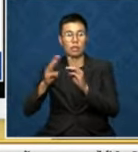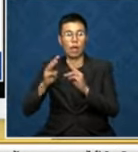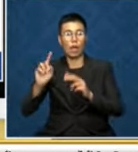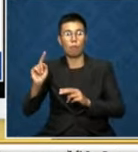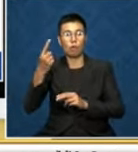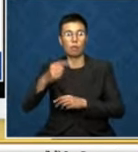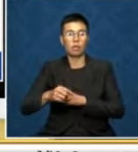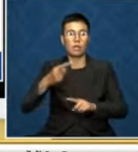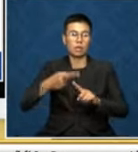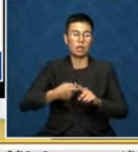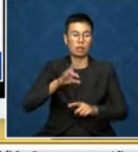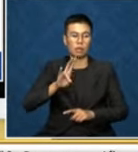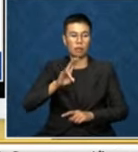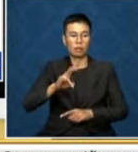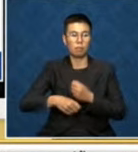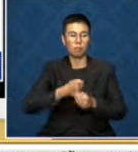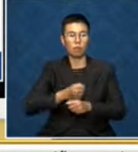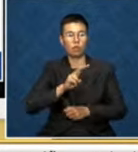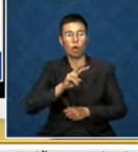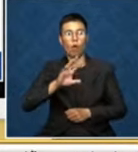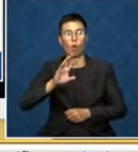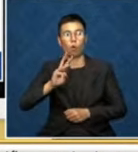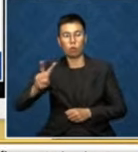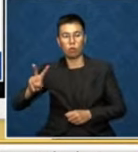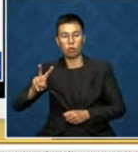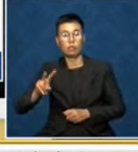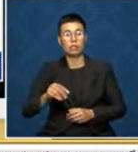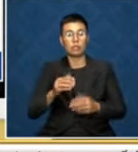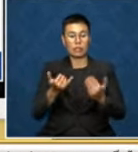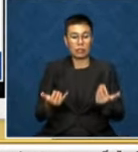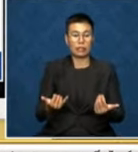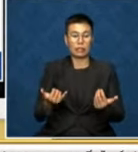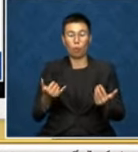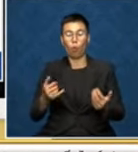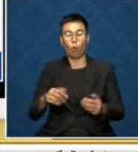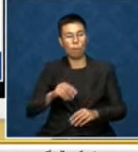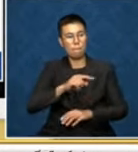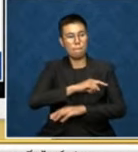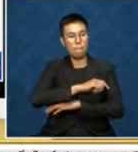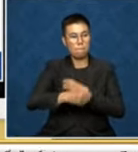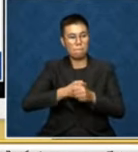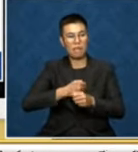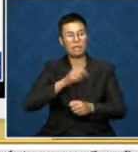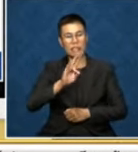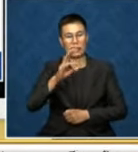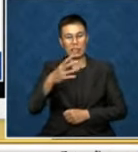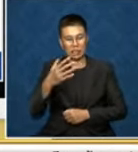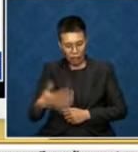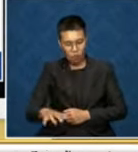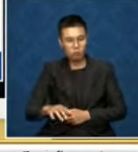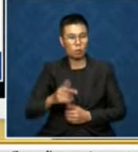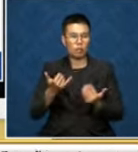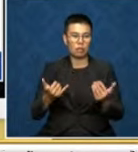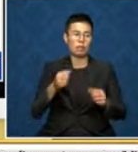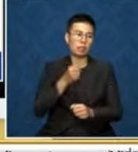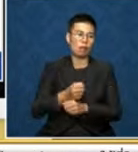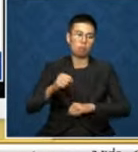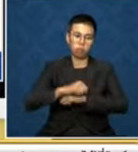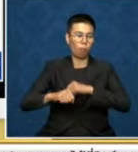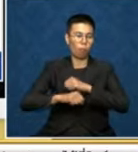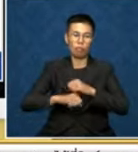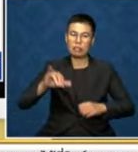คม2562เกือบ7ปีแล้วยังสร้างไม่เสร็จผมจะขอฝากท่านประธานนำเรียนไปยังกรมชลประทานกระทรวงเกษ